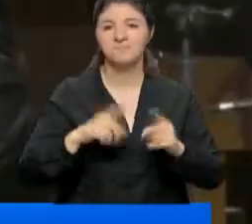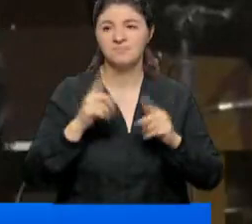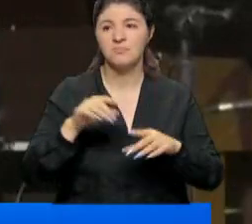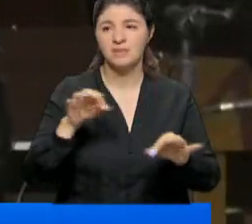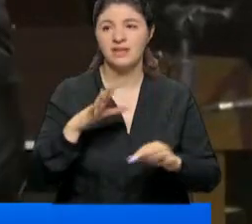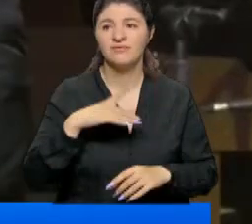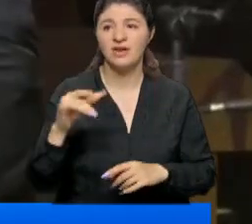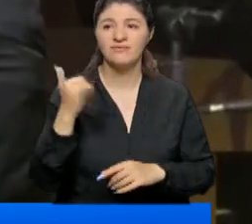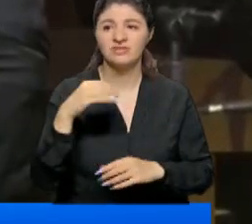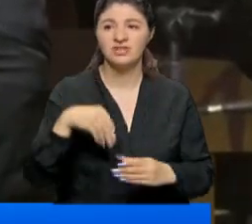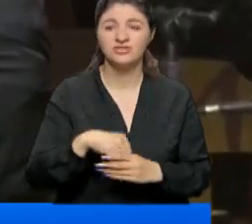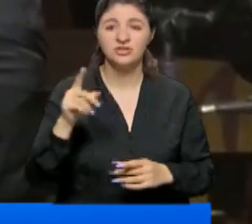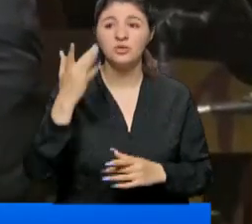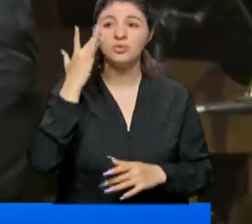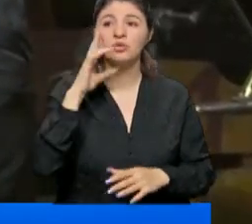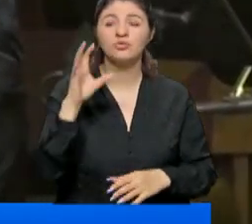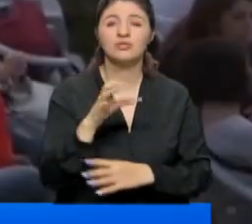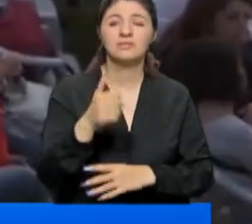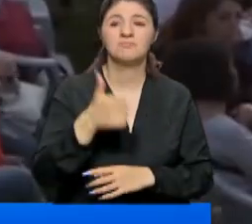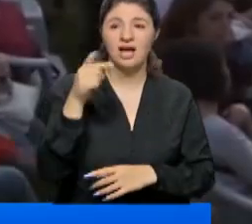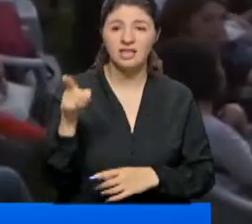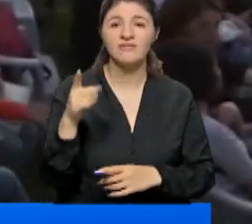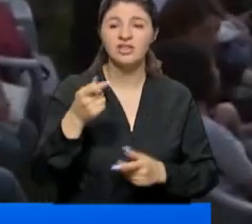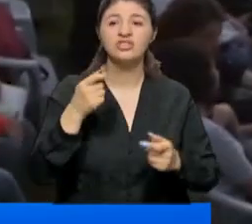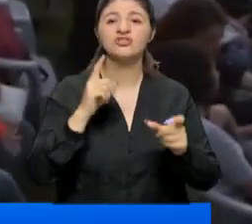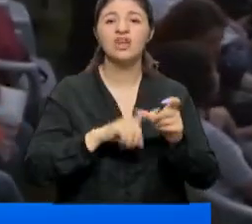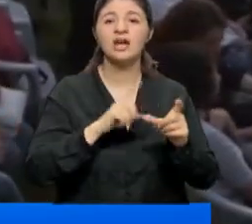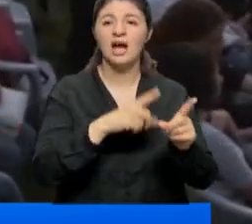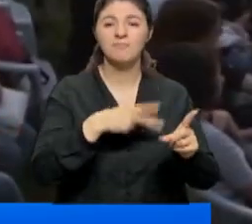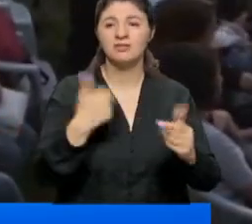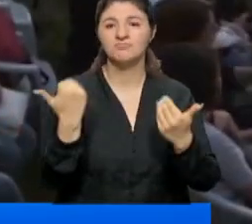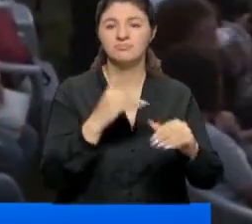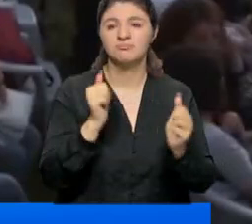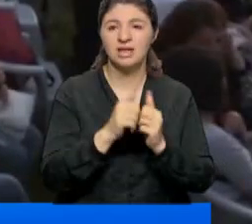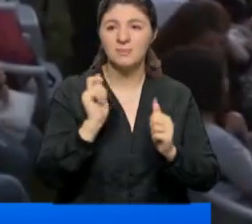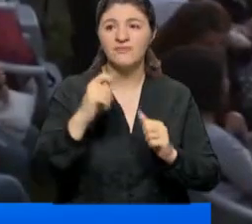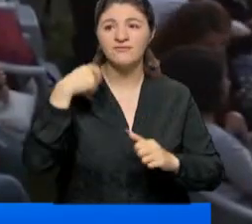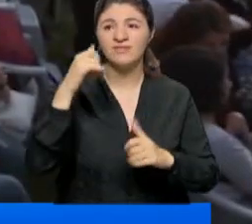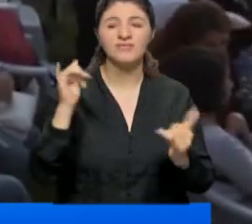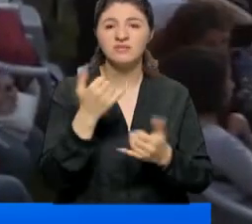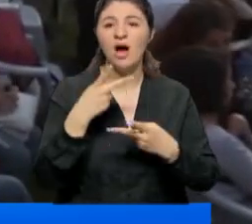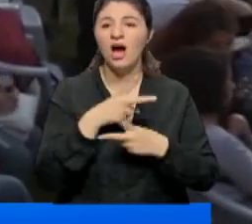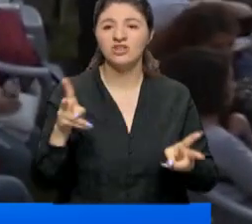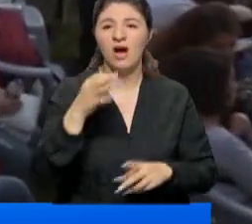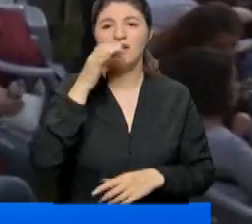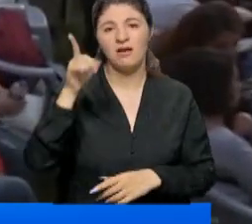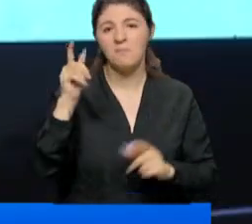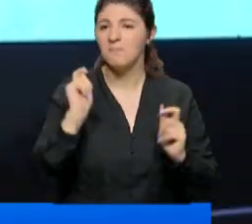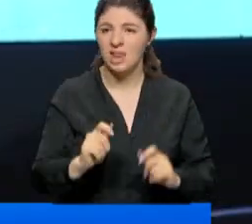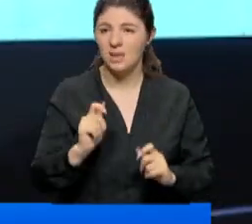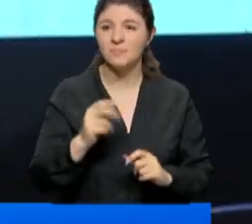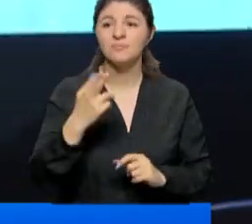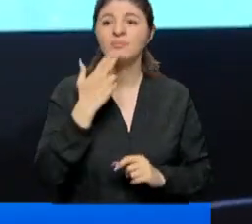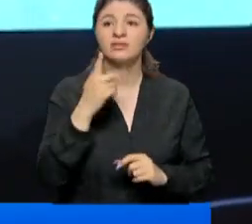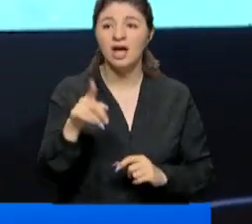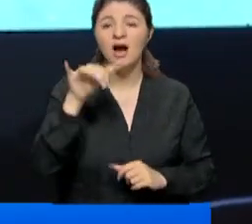buluşturulması planlanıyor Festivali Kültür ve Turizm Bakanlığı ve Çankaya Belediyesi desteğiyle düzenlenen film Festivali'nin açılışı Ankara da yapıldı